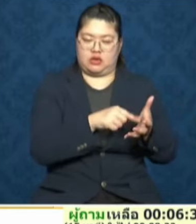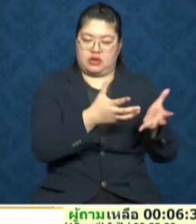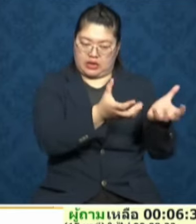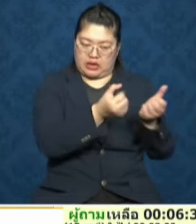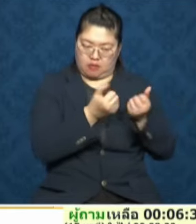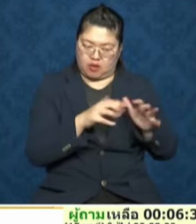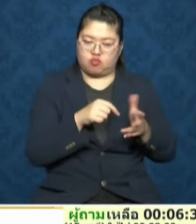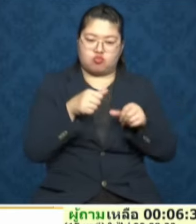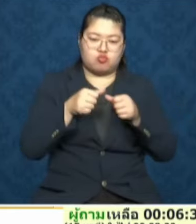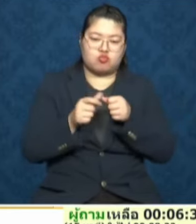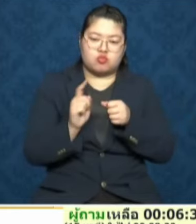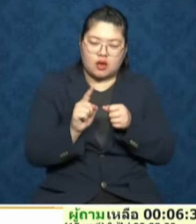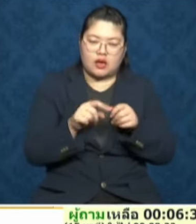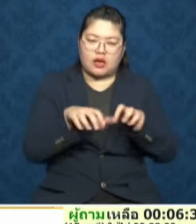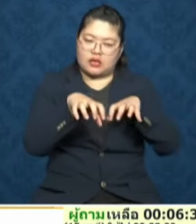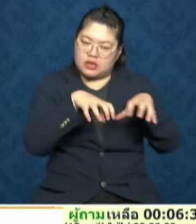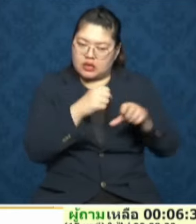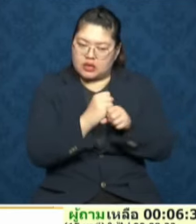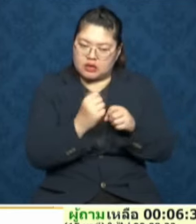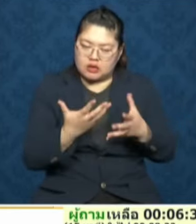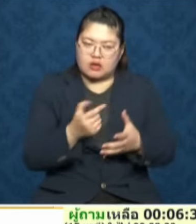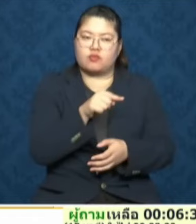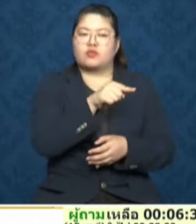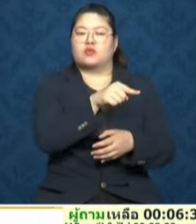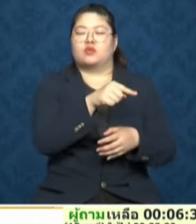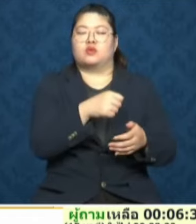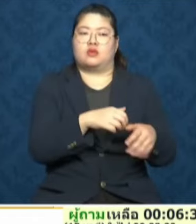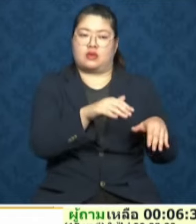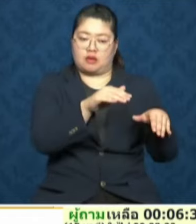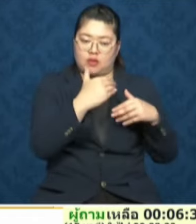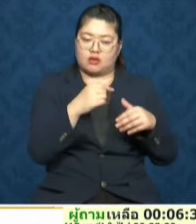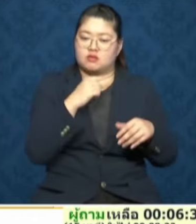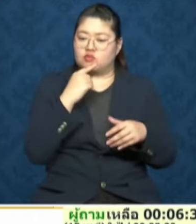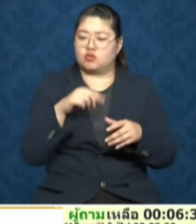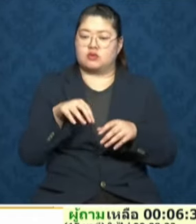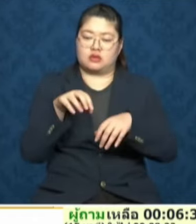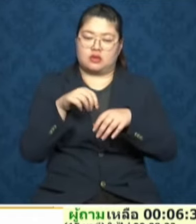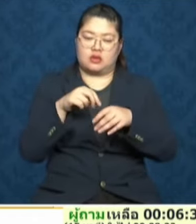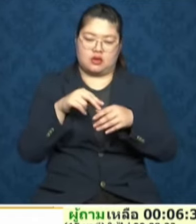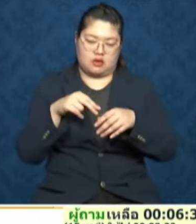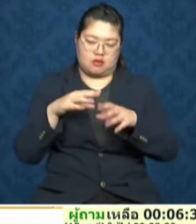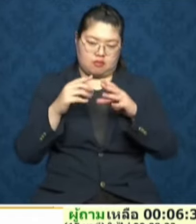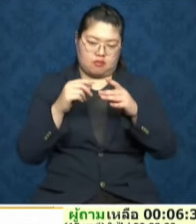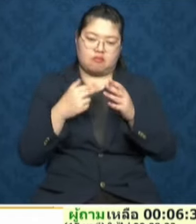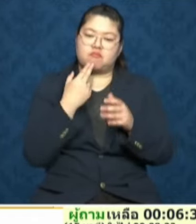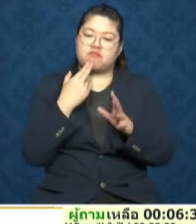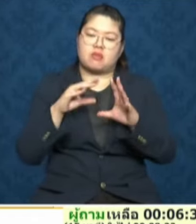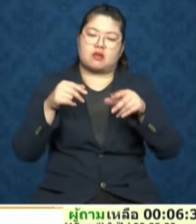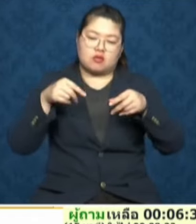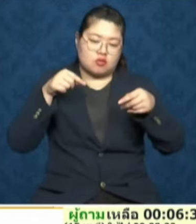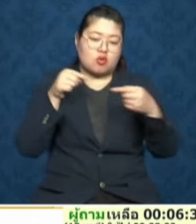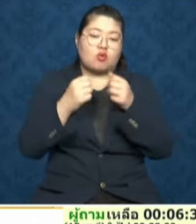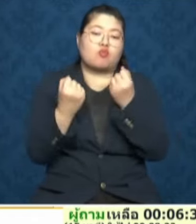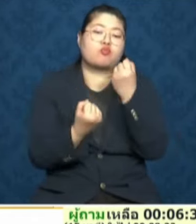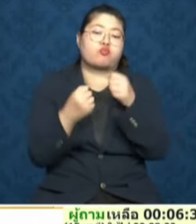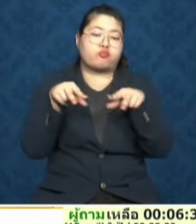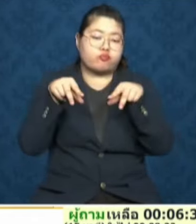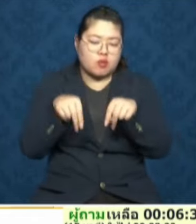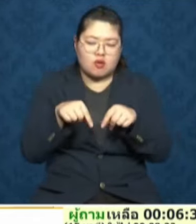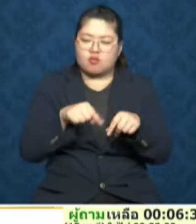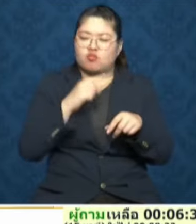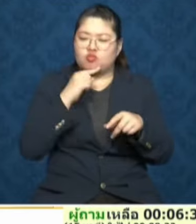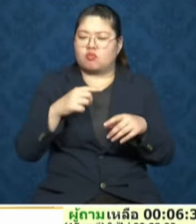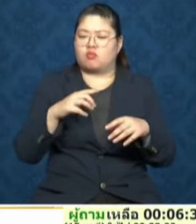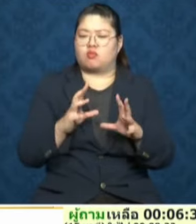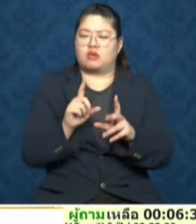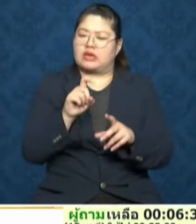่ไร?ต้องมีการจัดการตั้แต่ต้นทางไป preguntaนถึหมดอายุหยุประตตได้หม?สามารเอไปใช้อกได